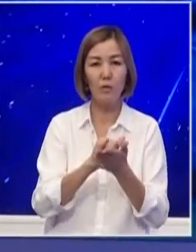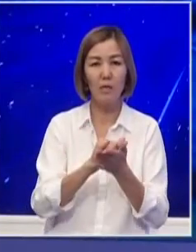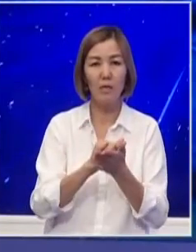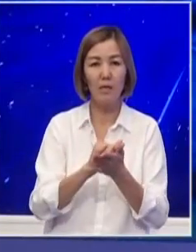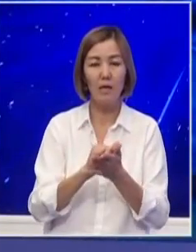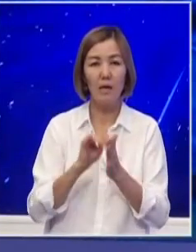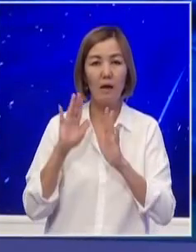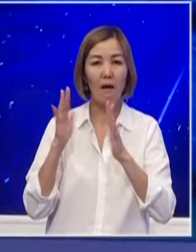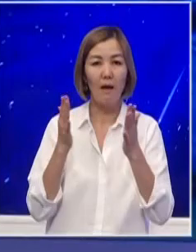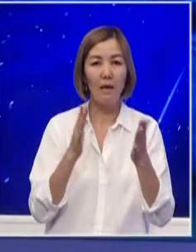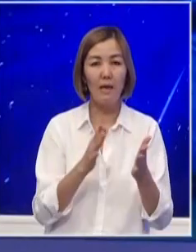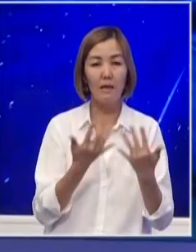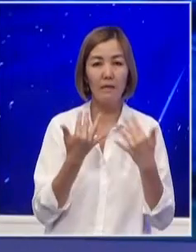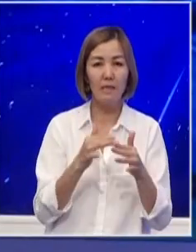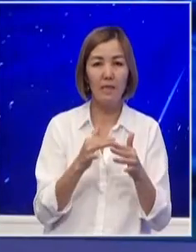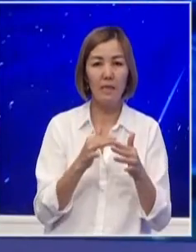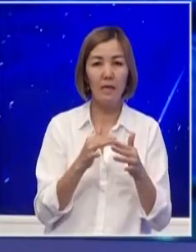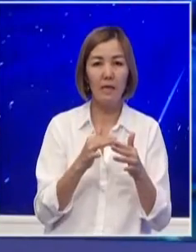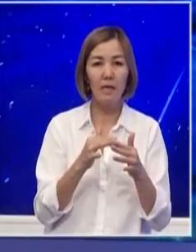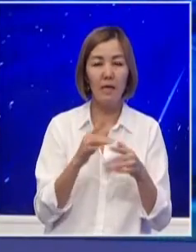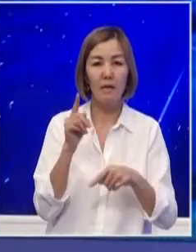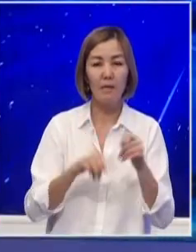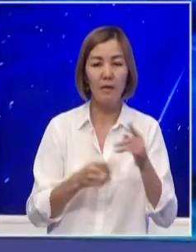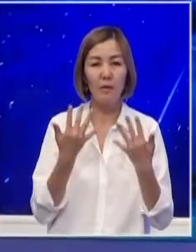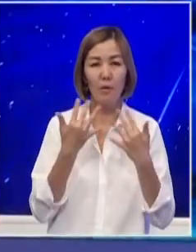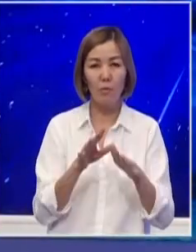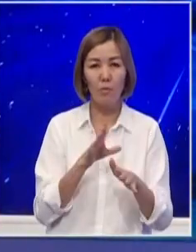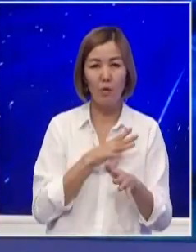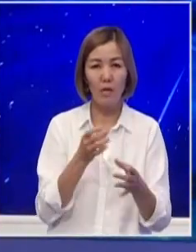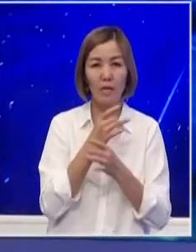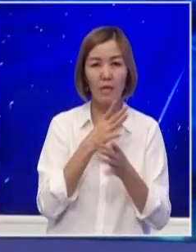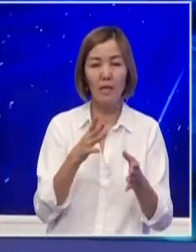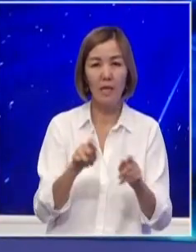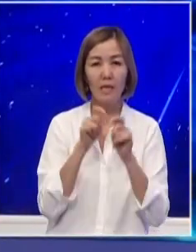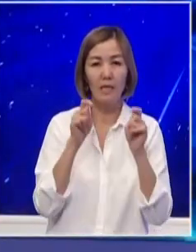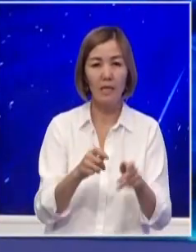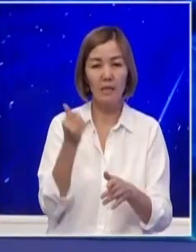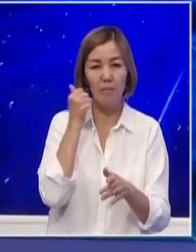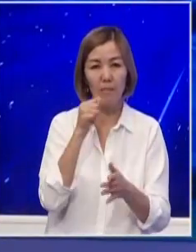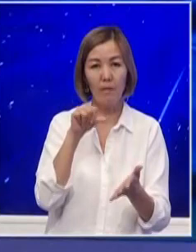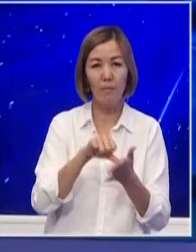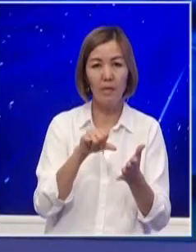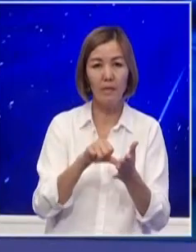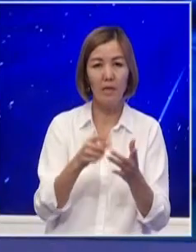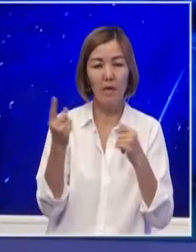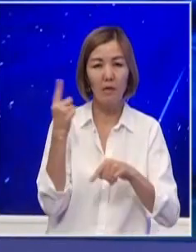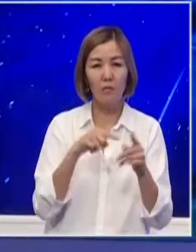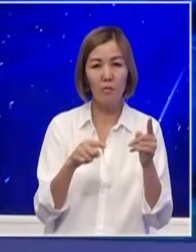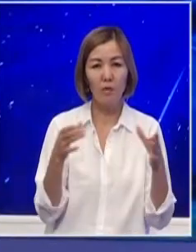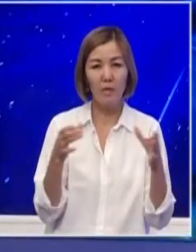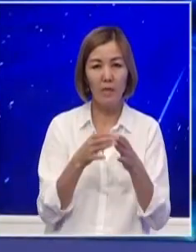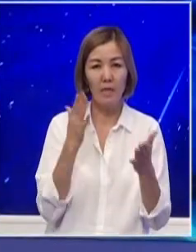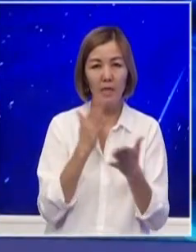селе Езбалатов на малой родине выдающейся личности. На торжественной церемонии открытия памятника присутствовали представители